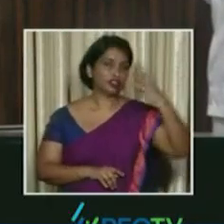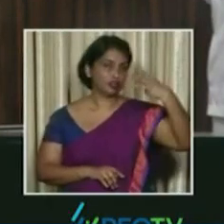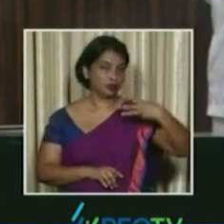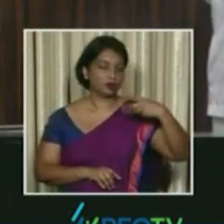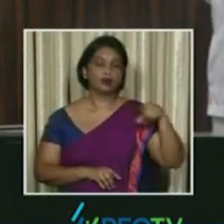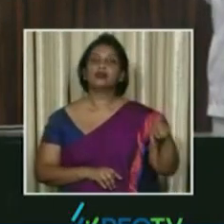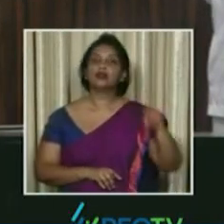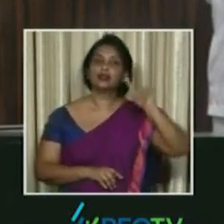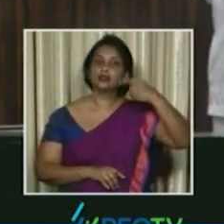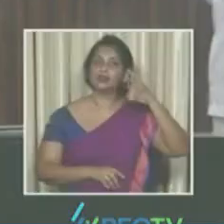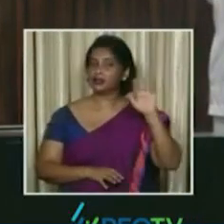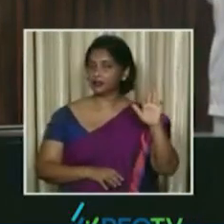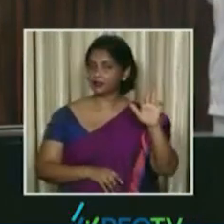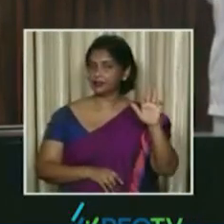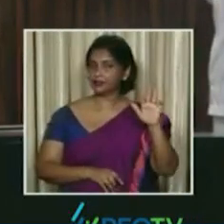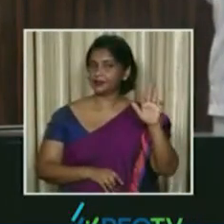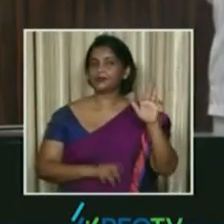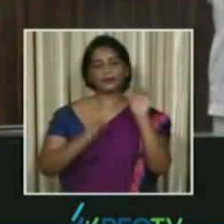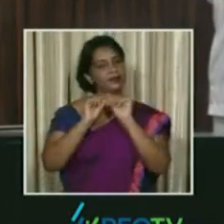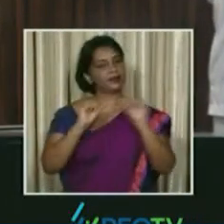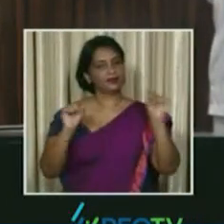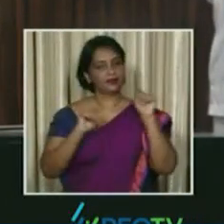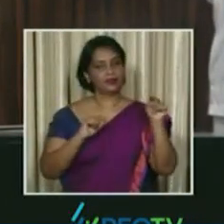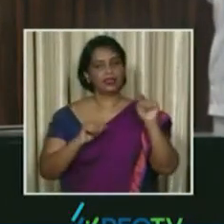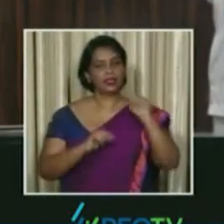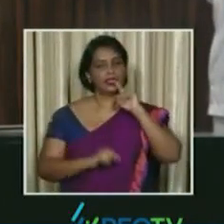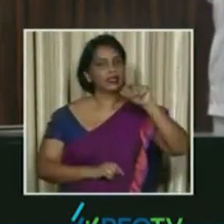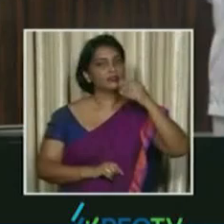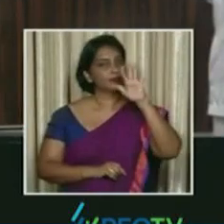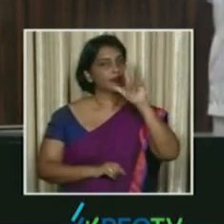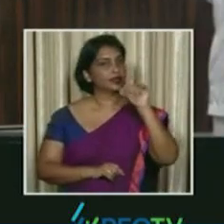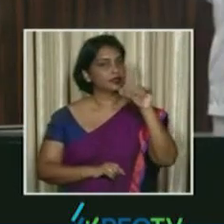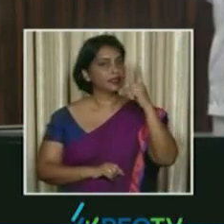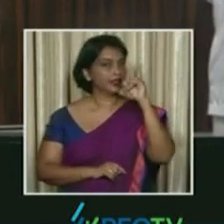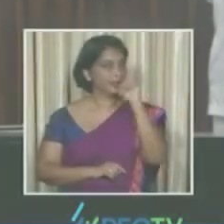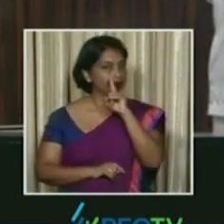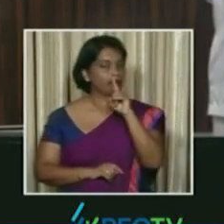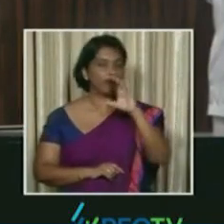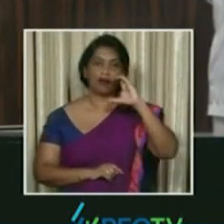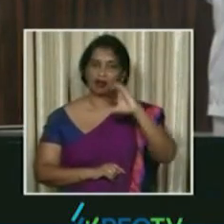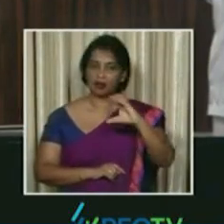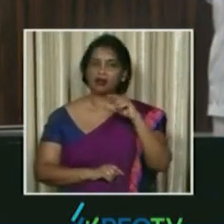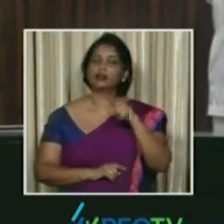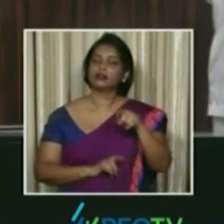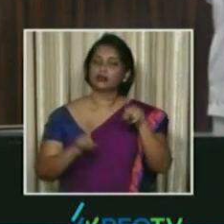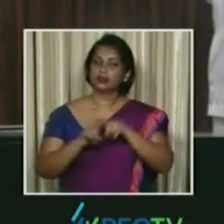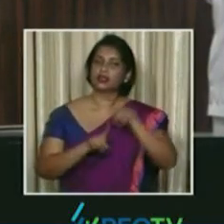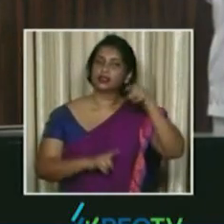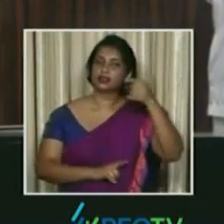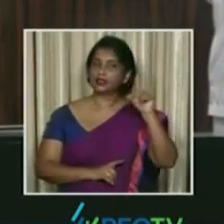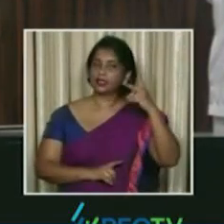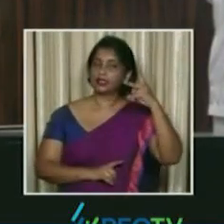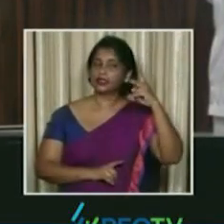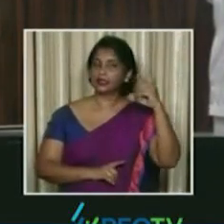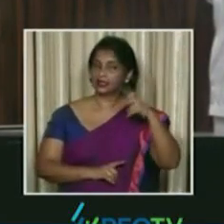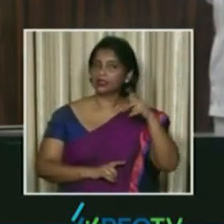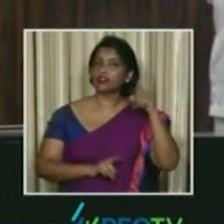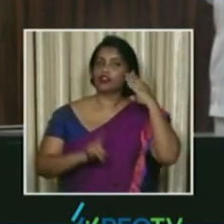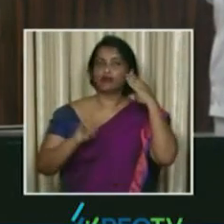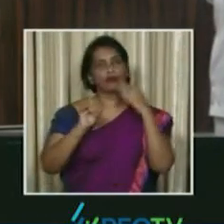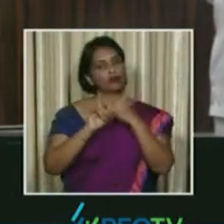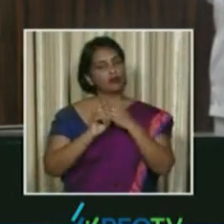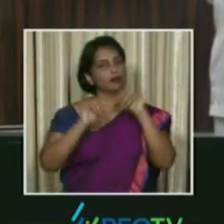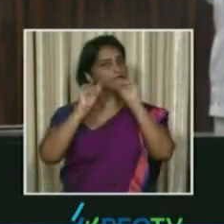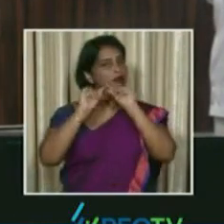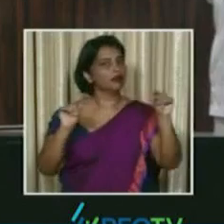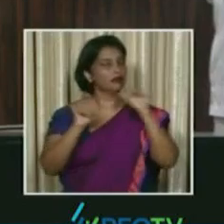වගන්තිය 149 වගන්තිය 151 1 ආ වගන්තිය සහ 151 2 වගන්තිය යන